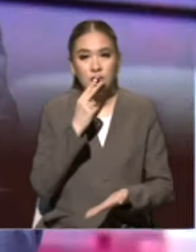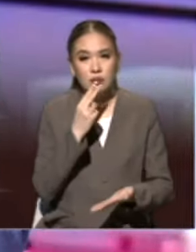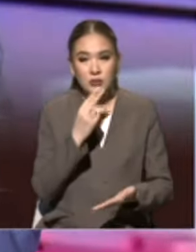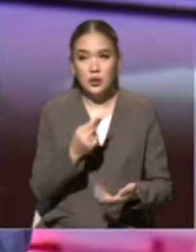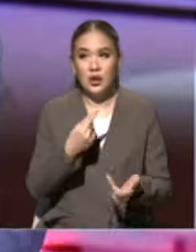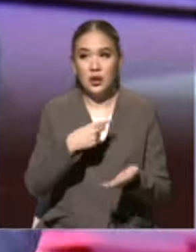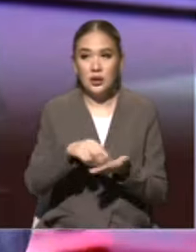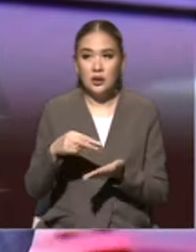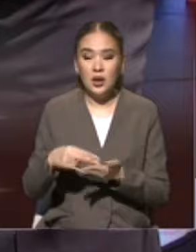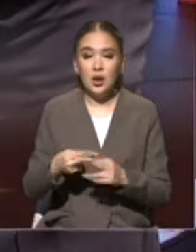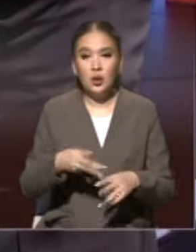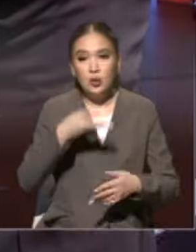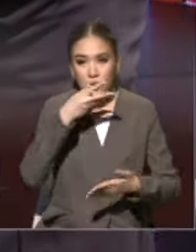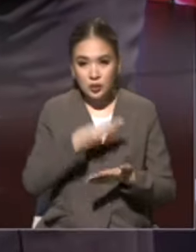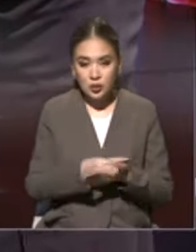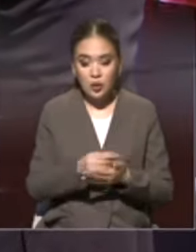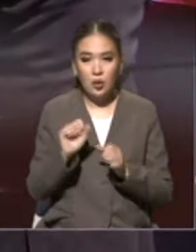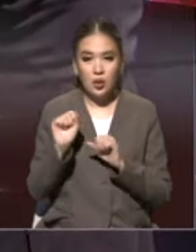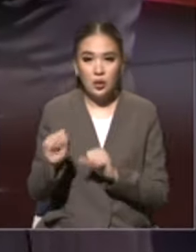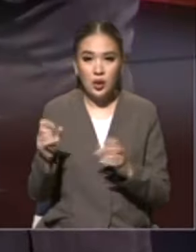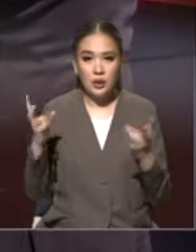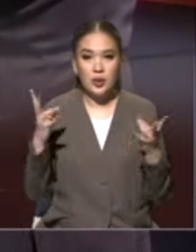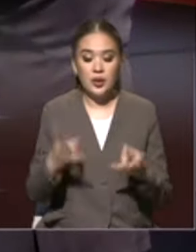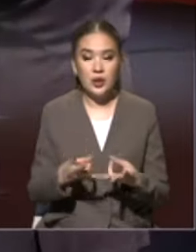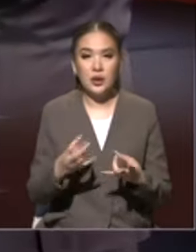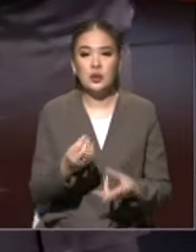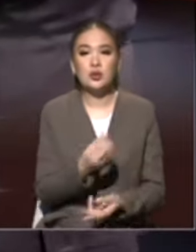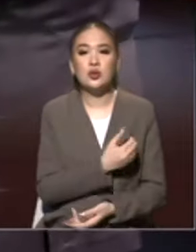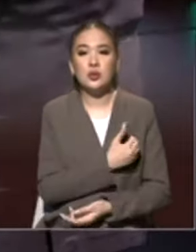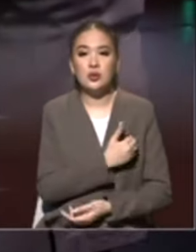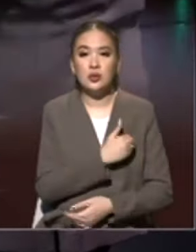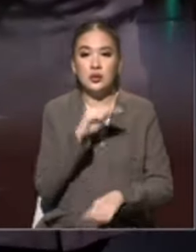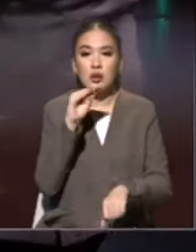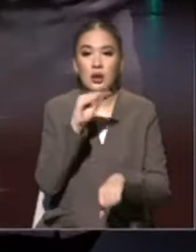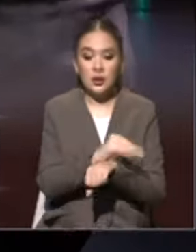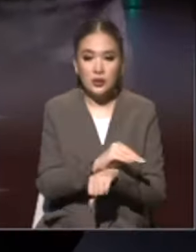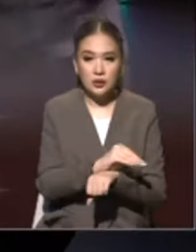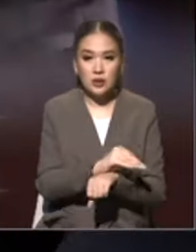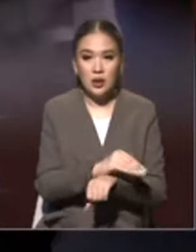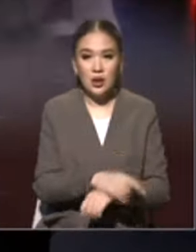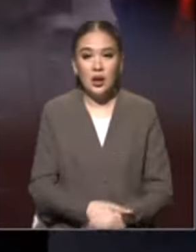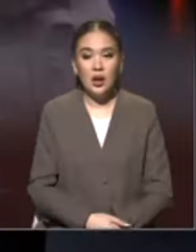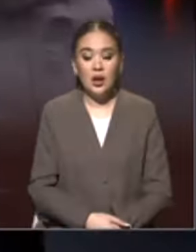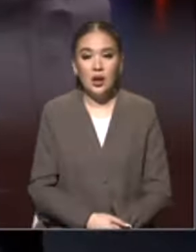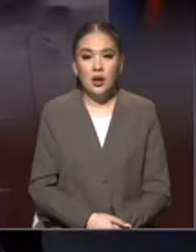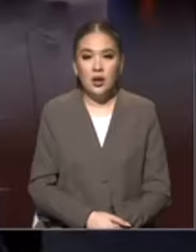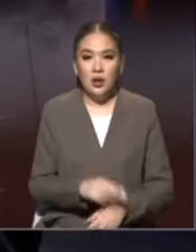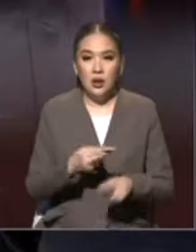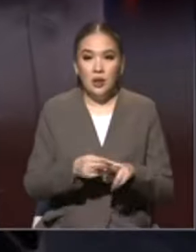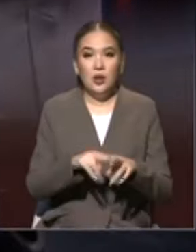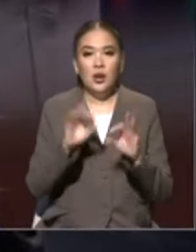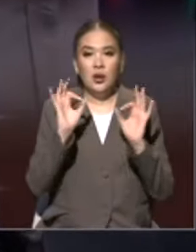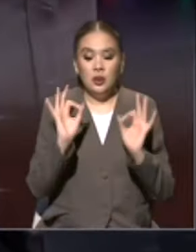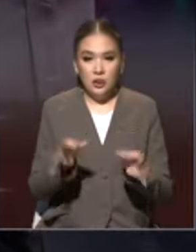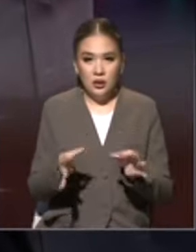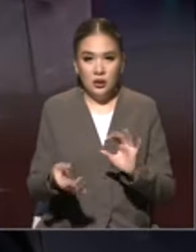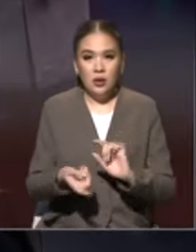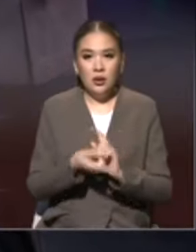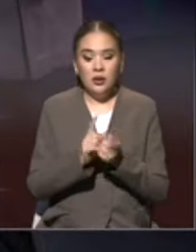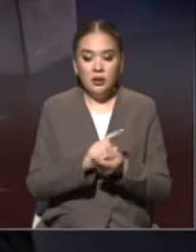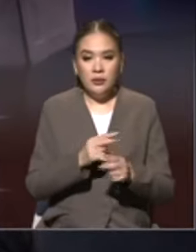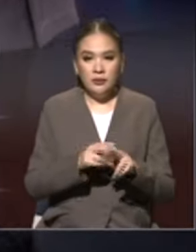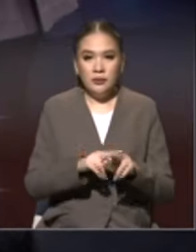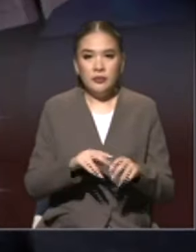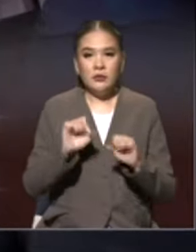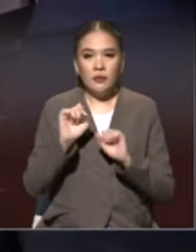осы жерде өзіміз өзіміз қорғау керекпіз. Және де тағы бір айта кетейін, жаңа бір көзден деген мәселе дұрыс деп бір жағынан қарасаңыз, отандық